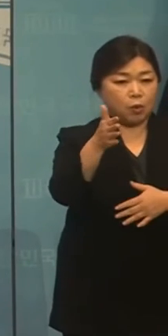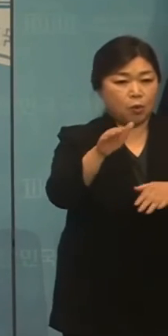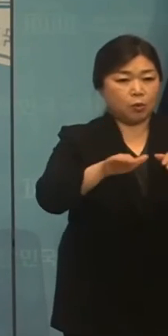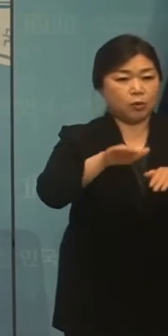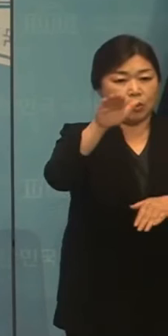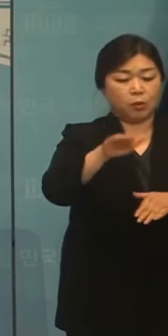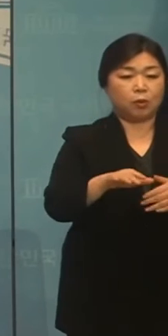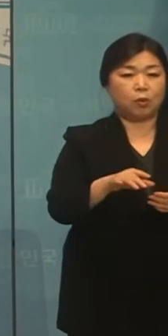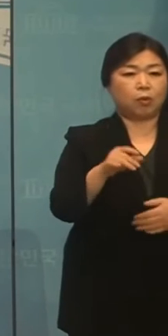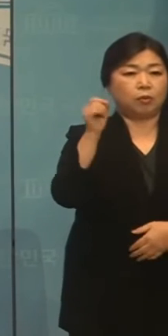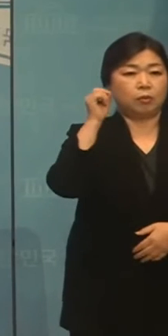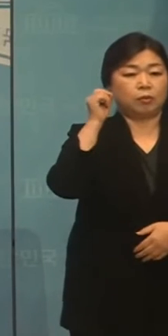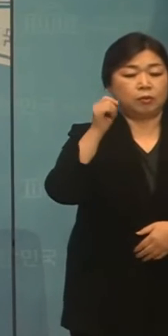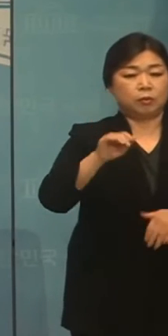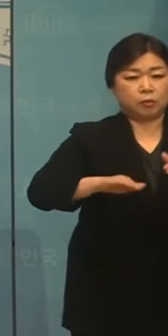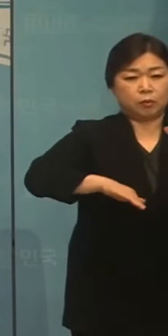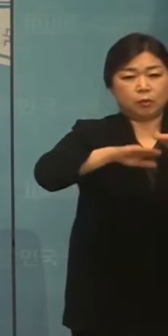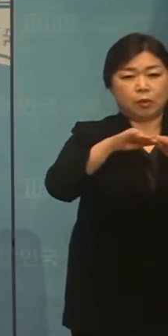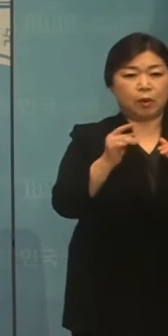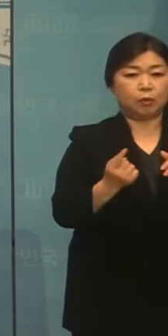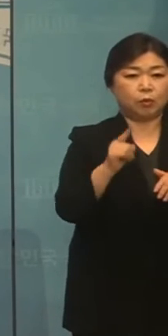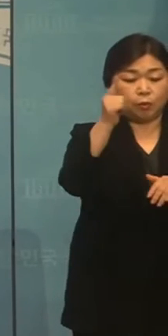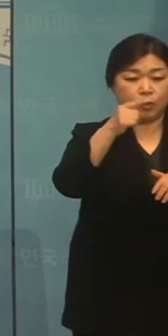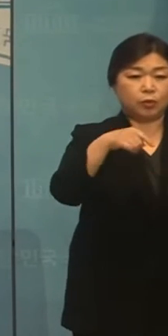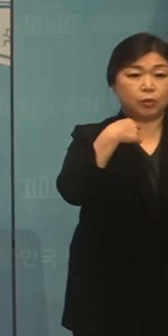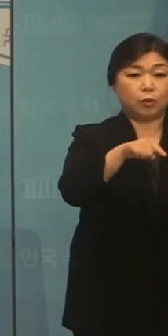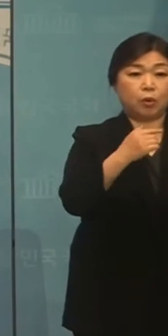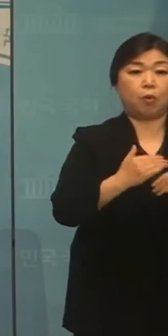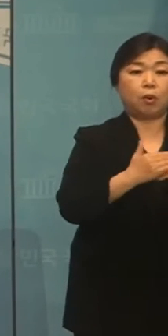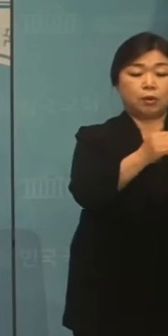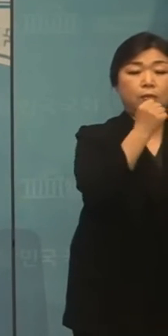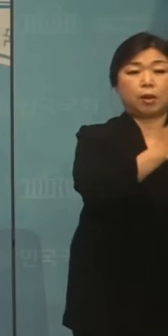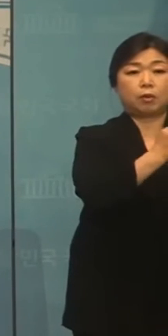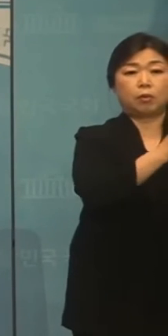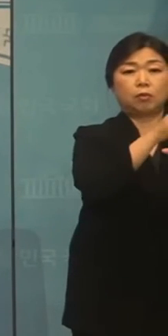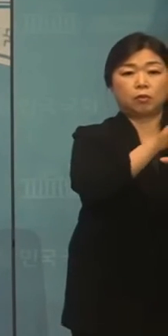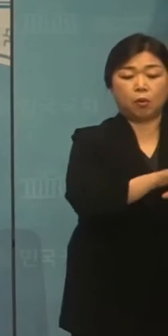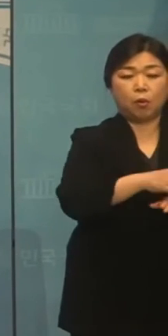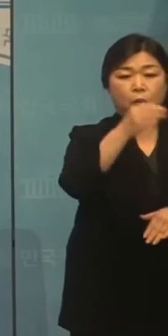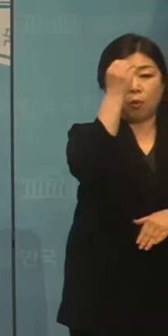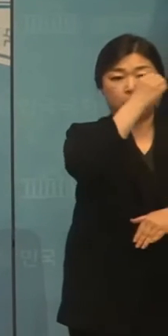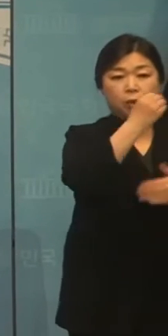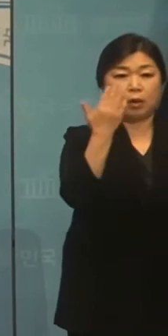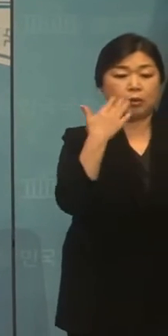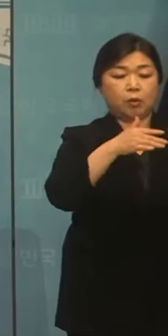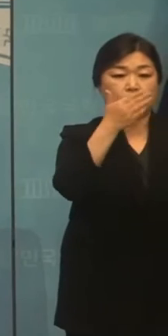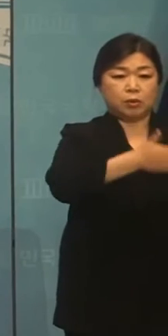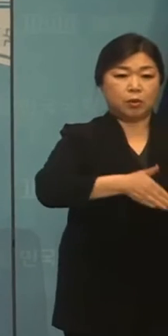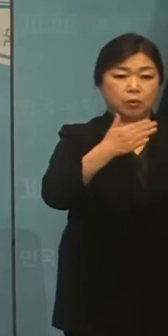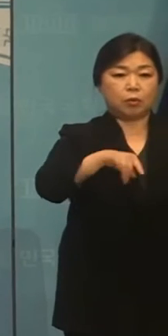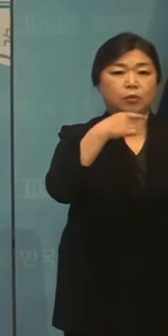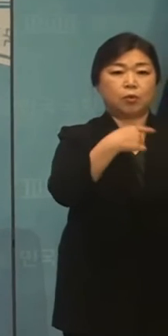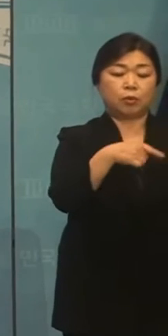이상의 교육 과정을 편성하고 고등학교 정규 교육 과정을